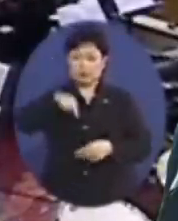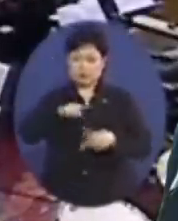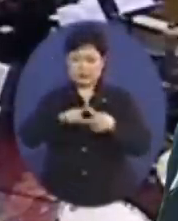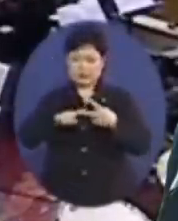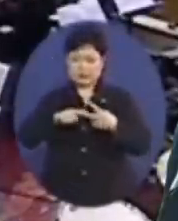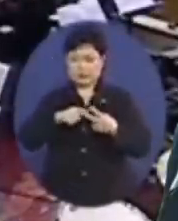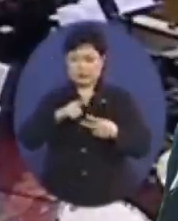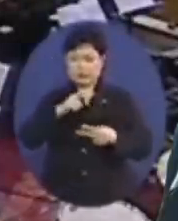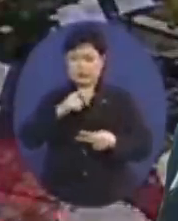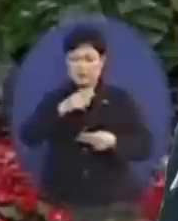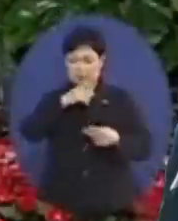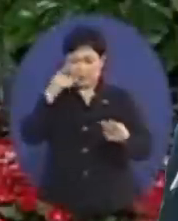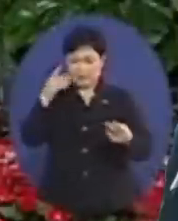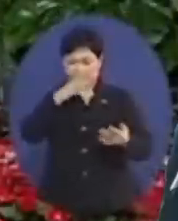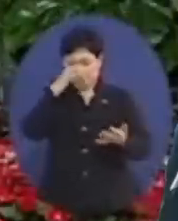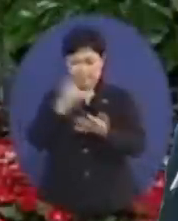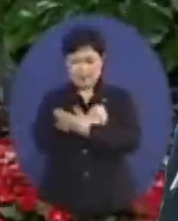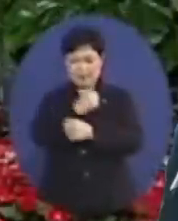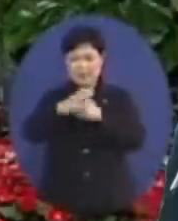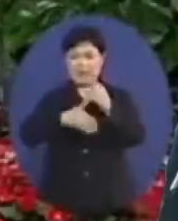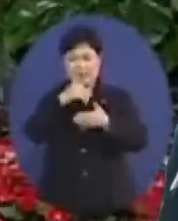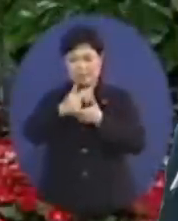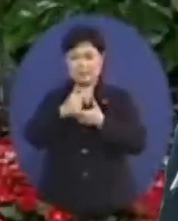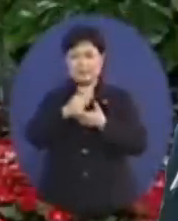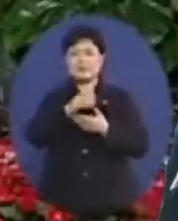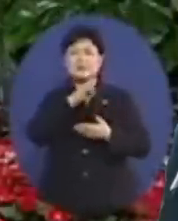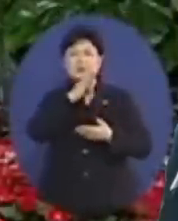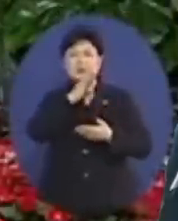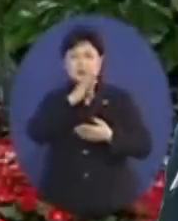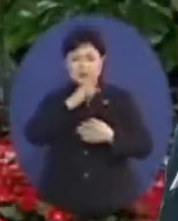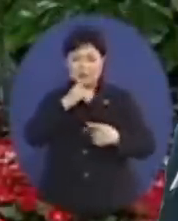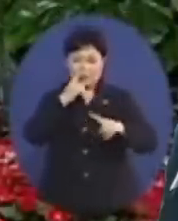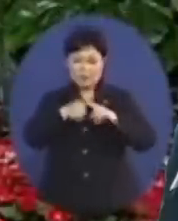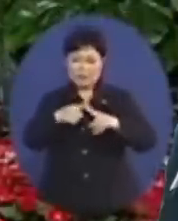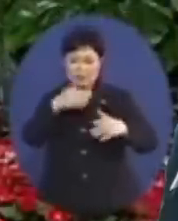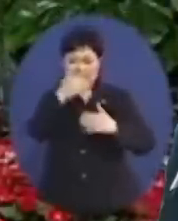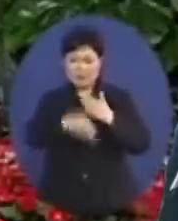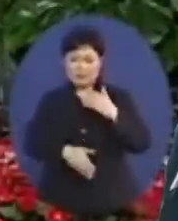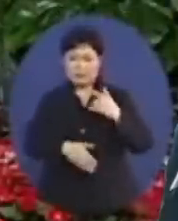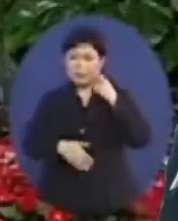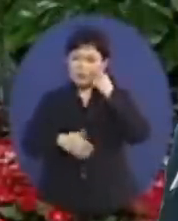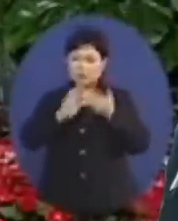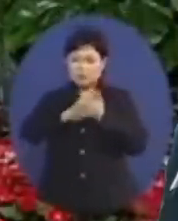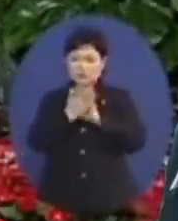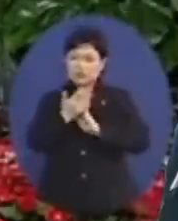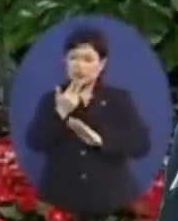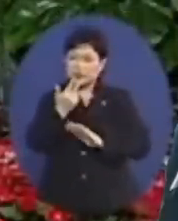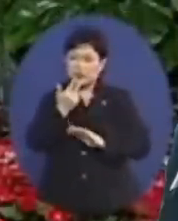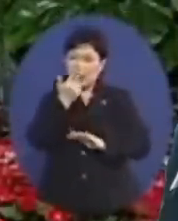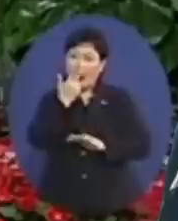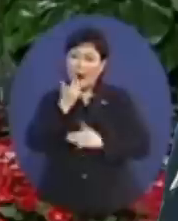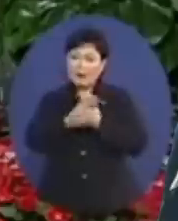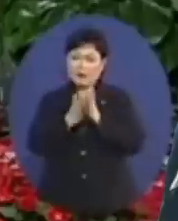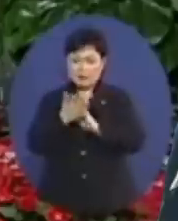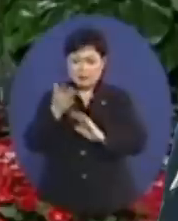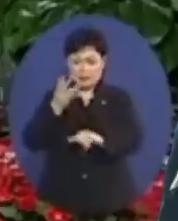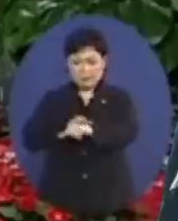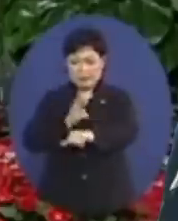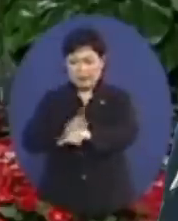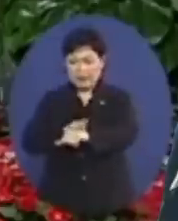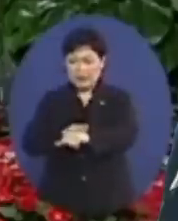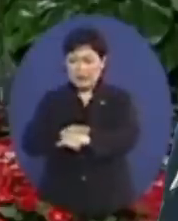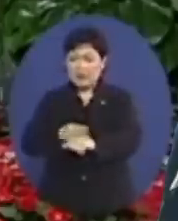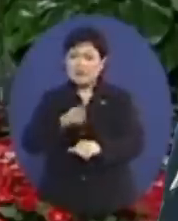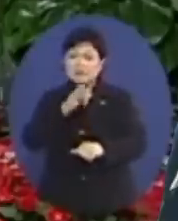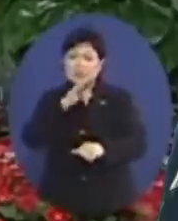인간의 머리로는 이해할 수가 없습니다. 듣셈 뺄셈도 하지 못하는 유치원 어린이가 선생님께 미분 적분을 가르쳐 달라고